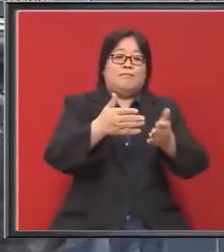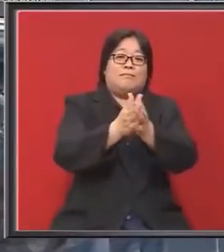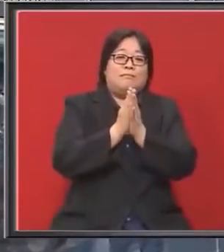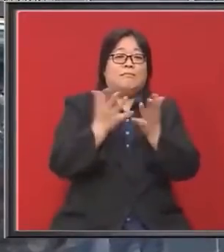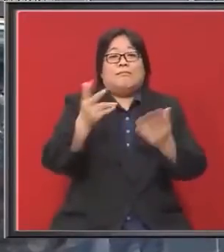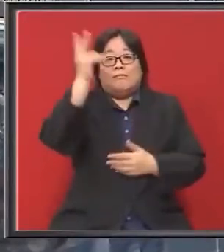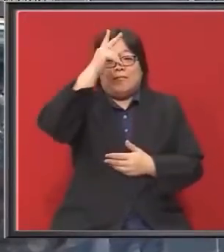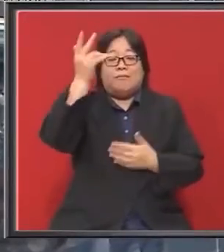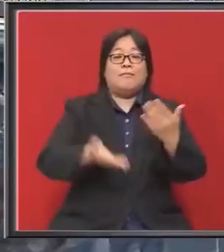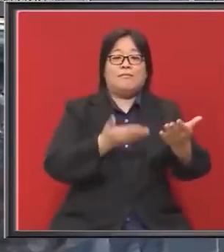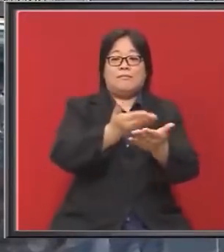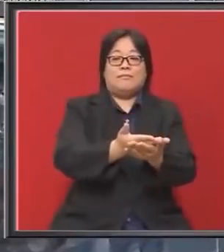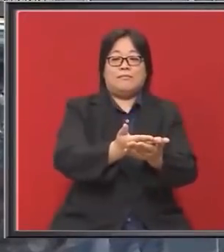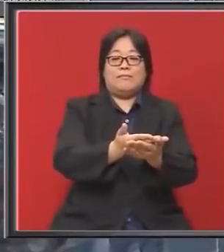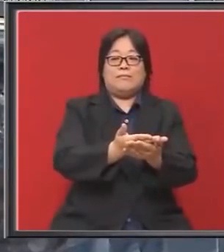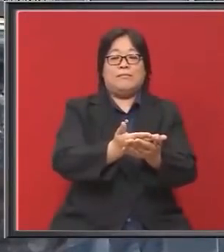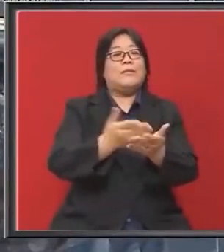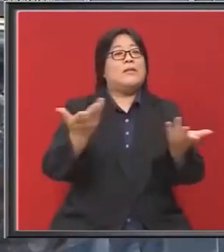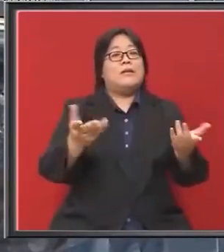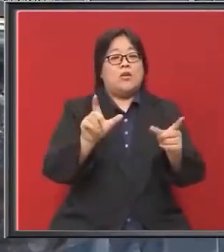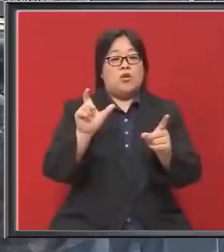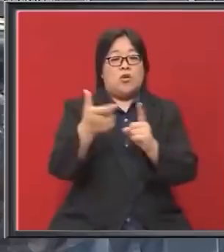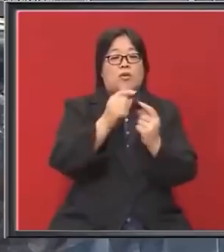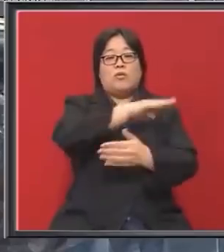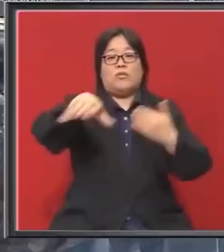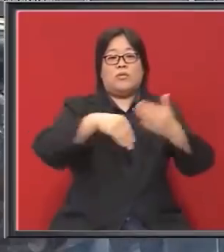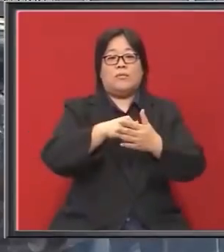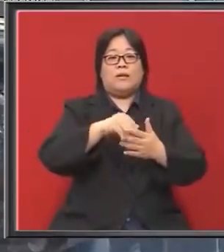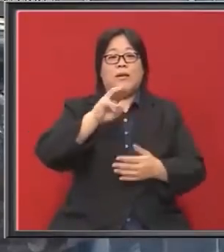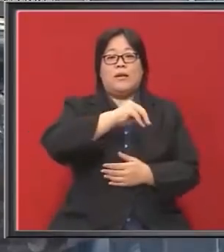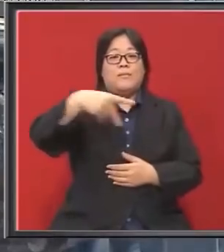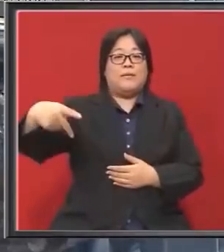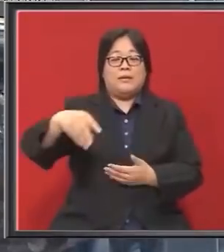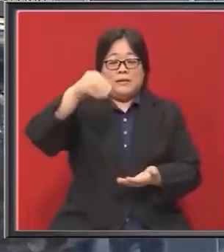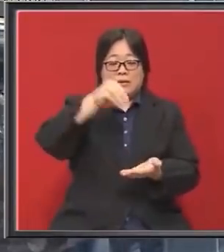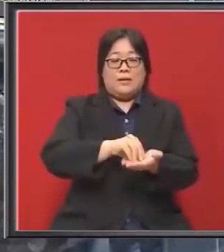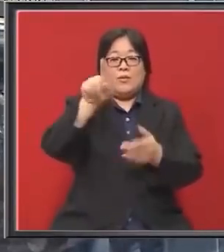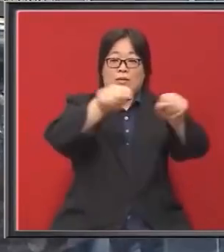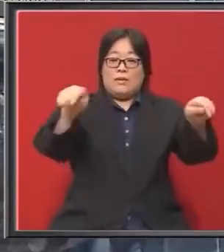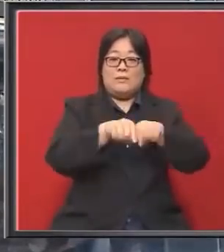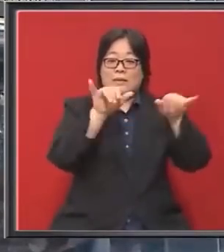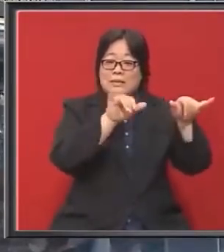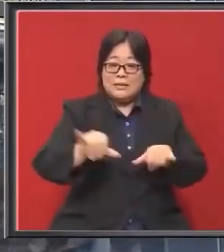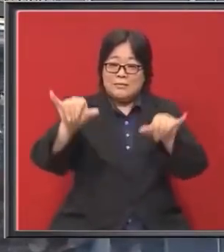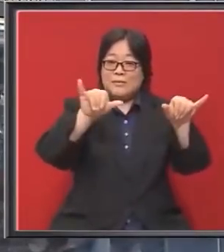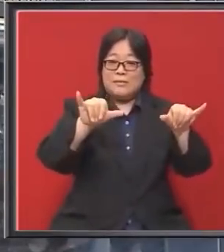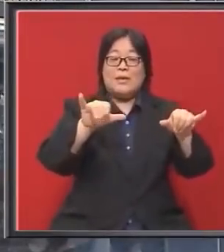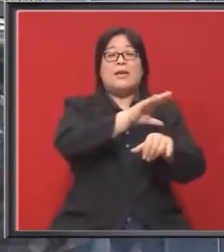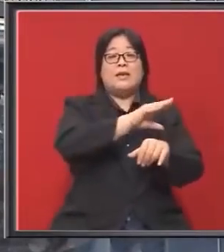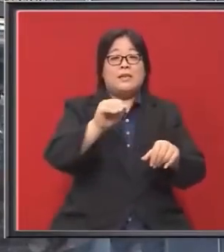nak tanya apakah kerajaan bercadang Untuk menghentikan semua Alifa lemon D1 tempat yang sama